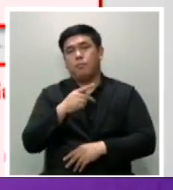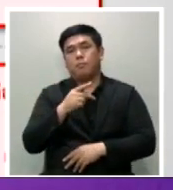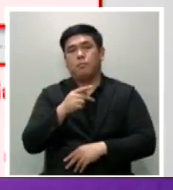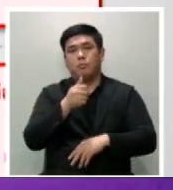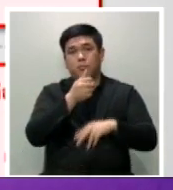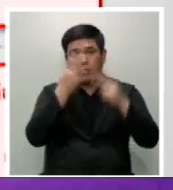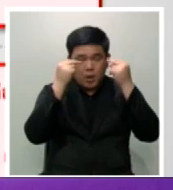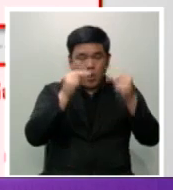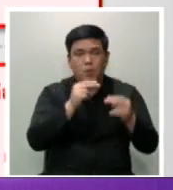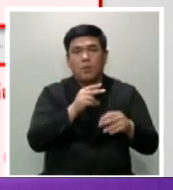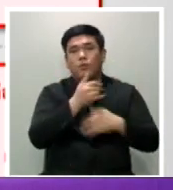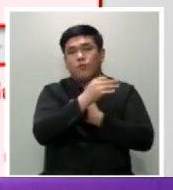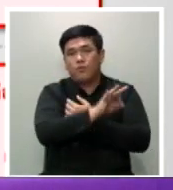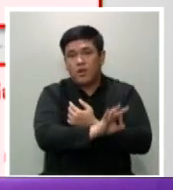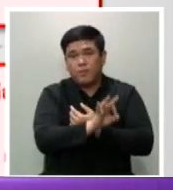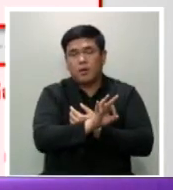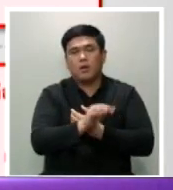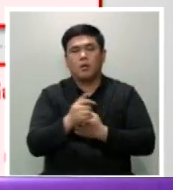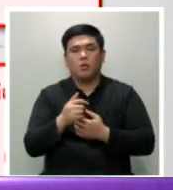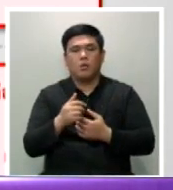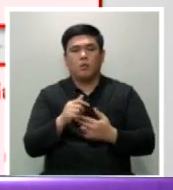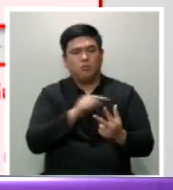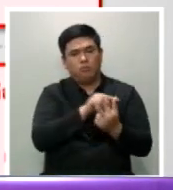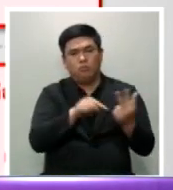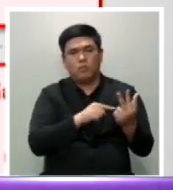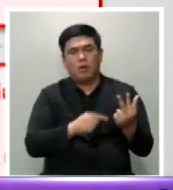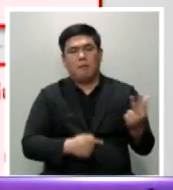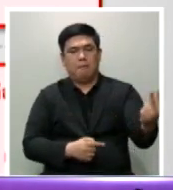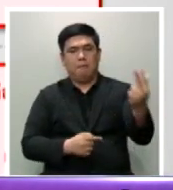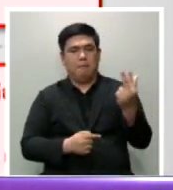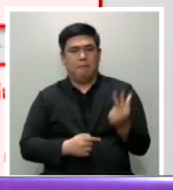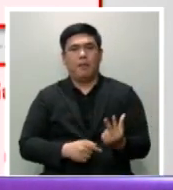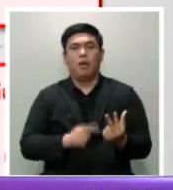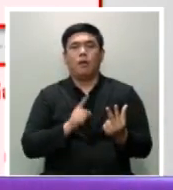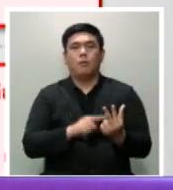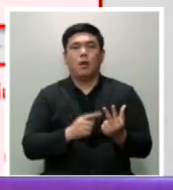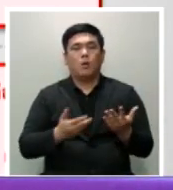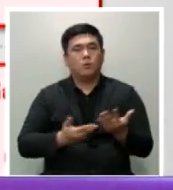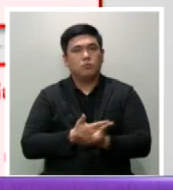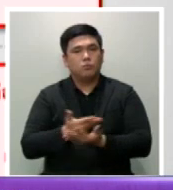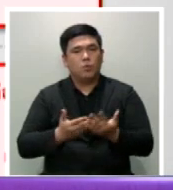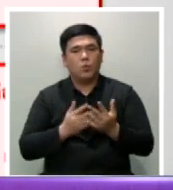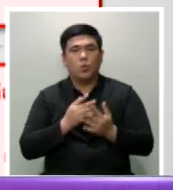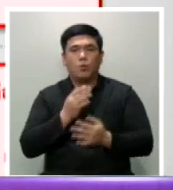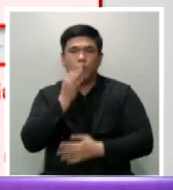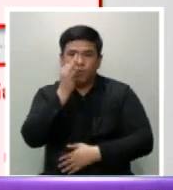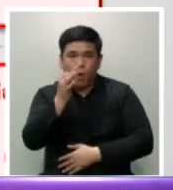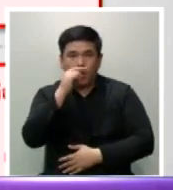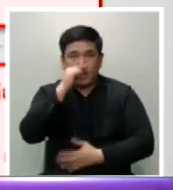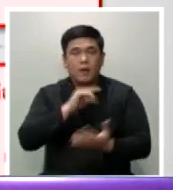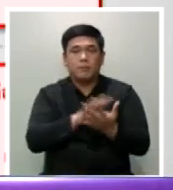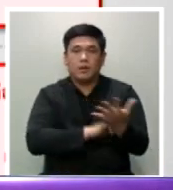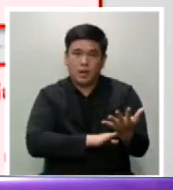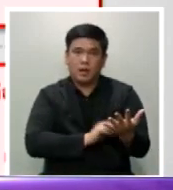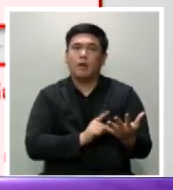พาณิชย์อเมริกาและประธานฟิลิปมอริสเขาคงจะยกประเด็นฟิลิปมอริสถูกฟ้องในประเทศไทย